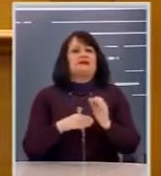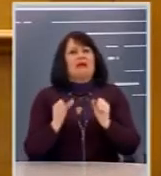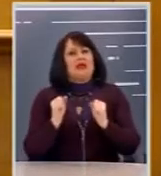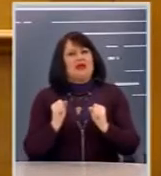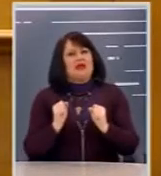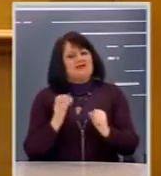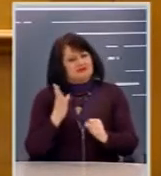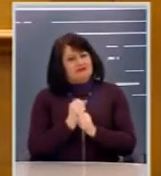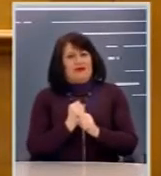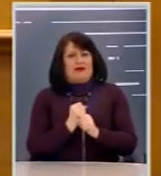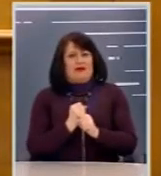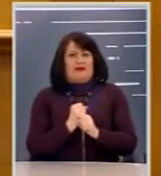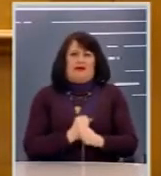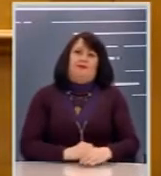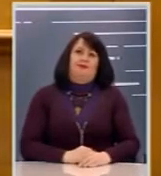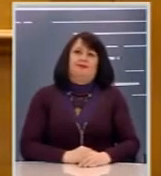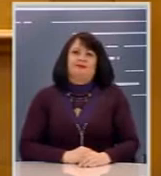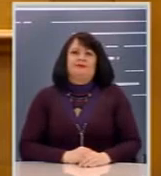ορθοποδήσει.